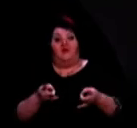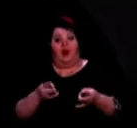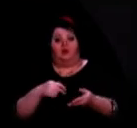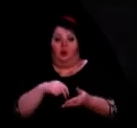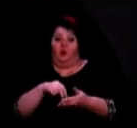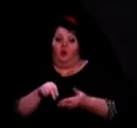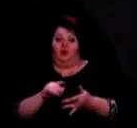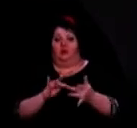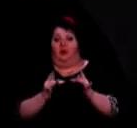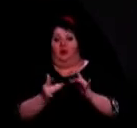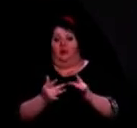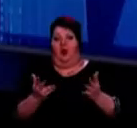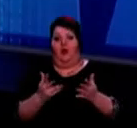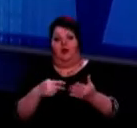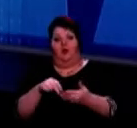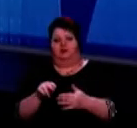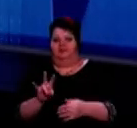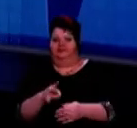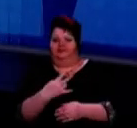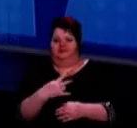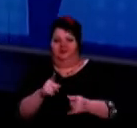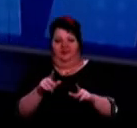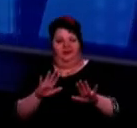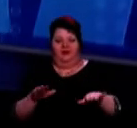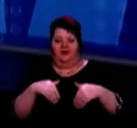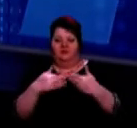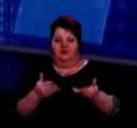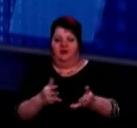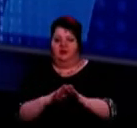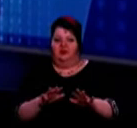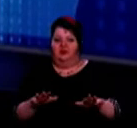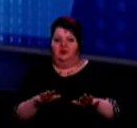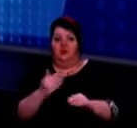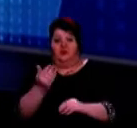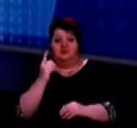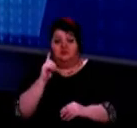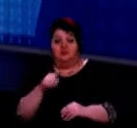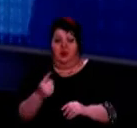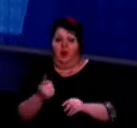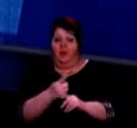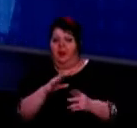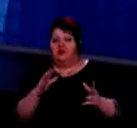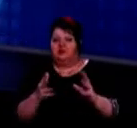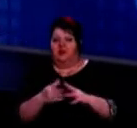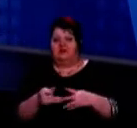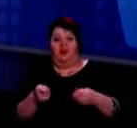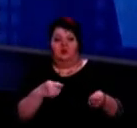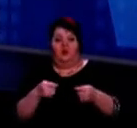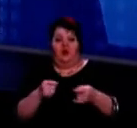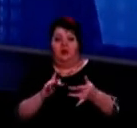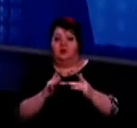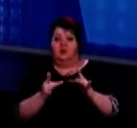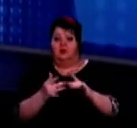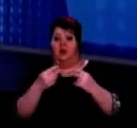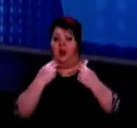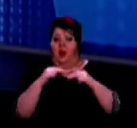які ви не порадите? Не потрібно онлайн їх замовляти. Знаєте, ну, перш за все, мабуть, товари онлайн